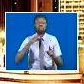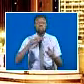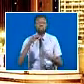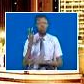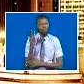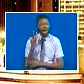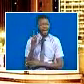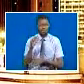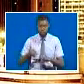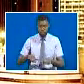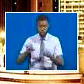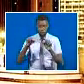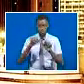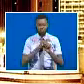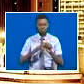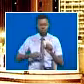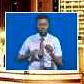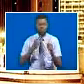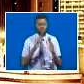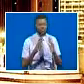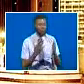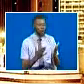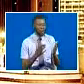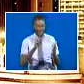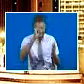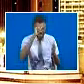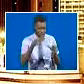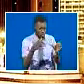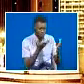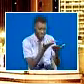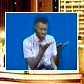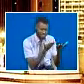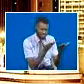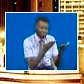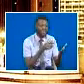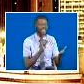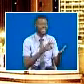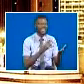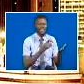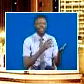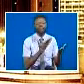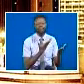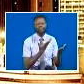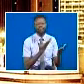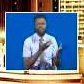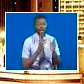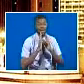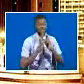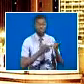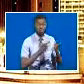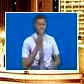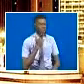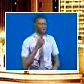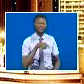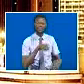Paul Nodede aliongezea kusema kuwa maafisa wakuu serikalini wanapaswa kushtakiwa kwa kutepetea kazini. Tume hiyo sasa